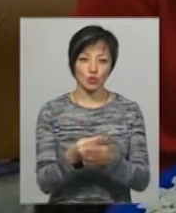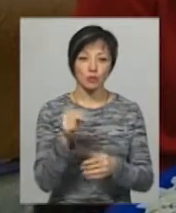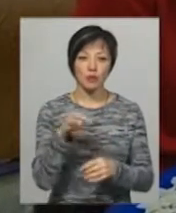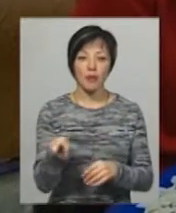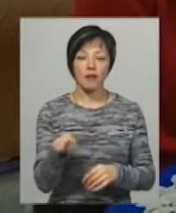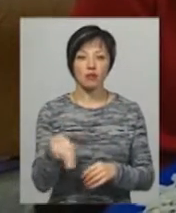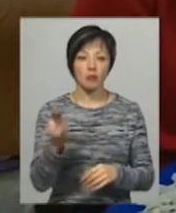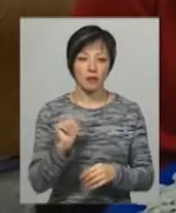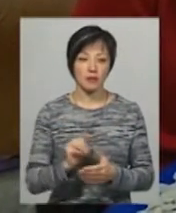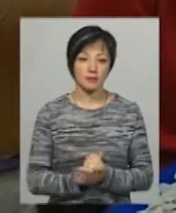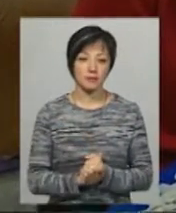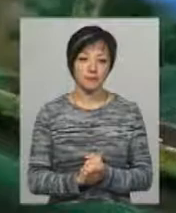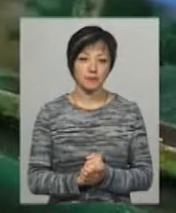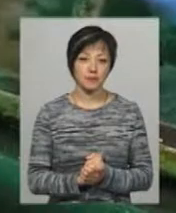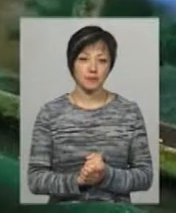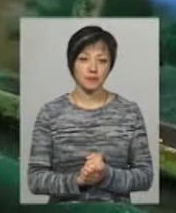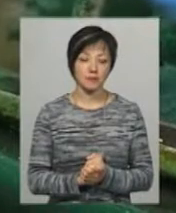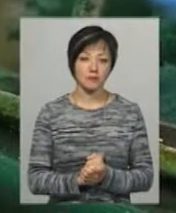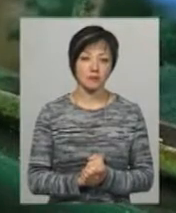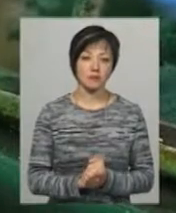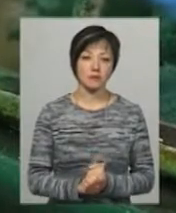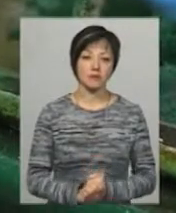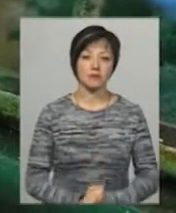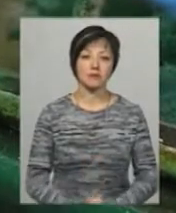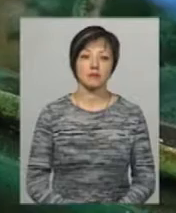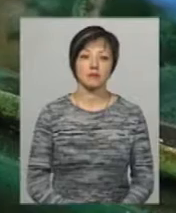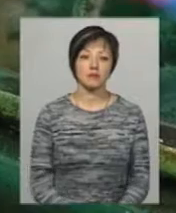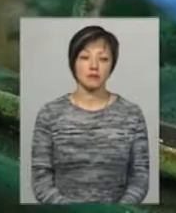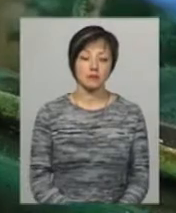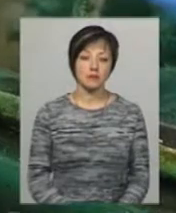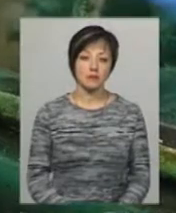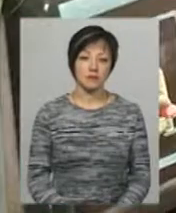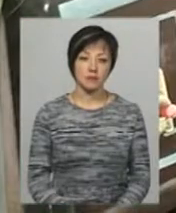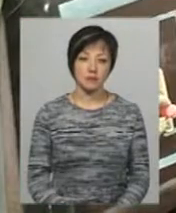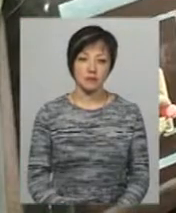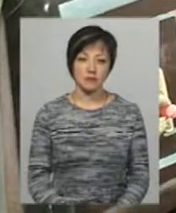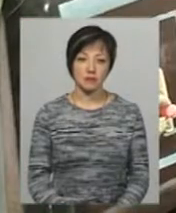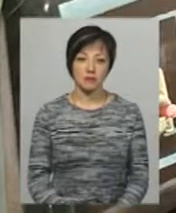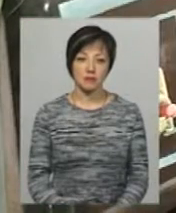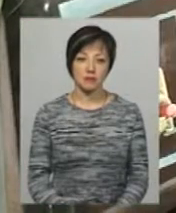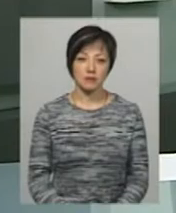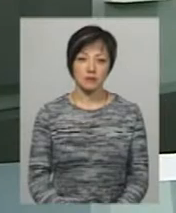у листопадових. Роксолана Бочай, Олександра Єльченко, Владислав Тягун та Олександр Донцов.